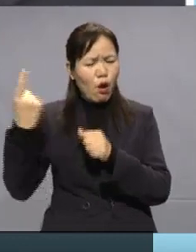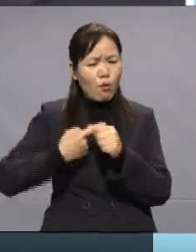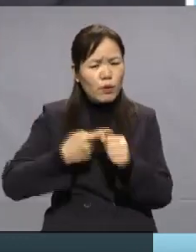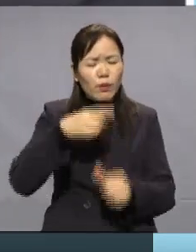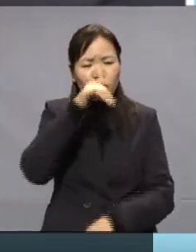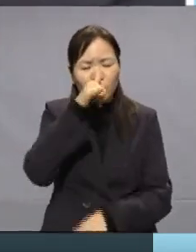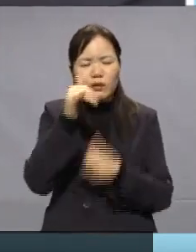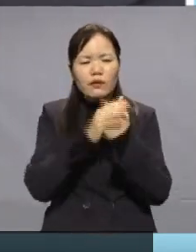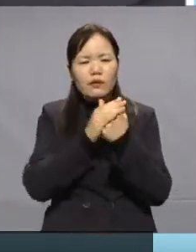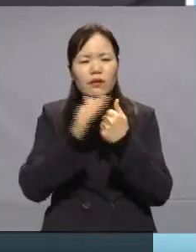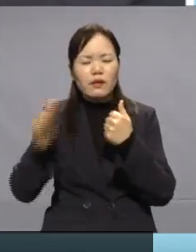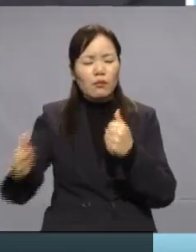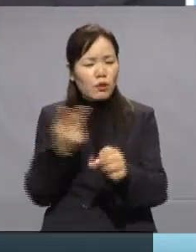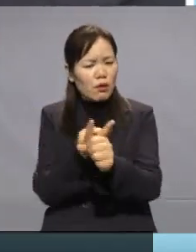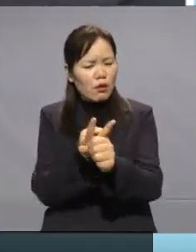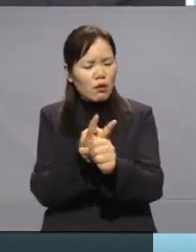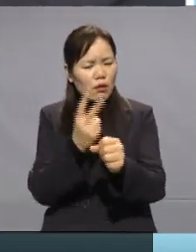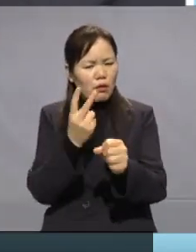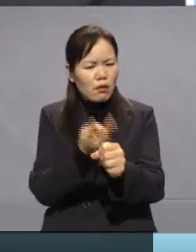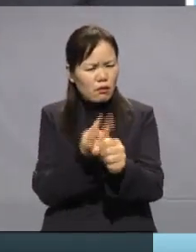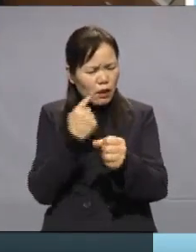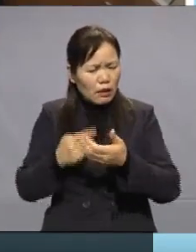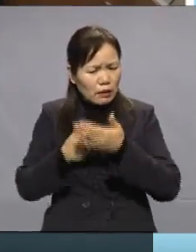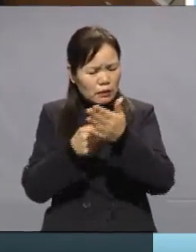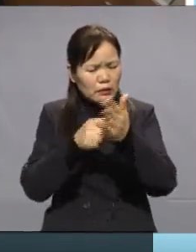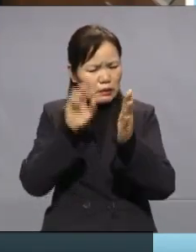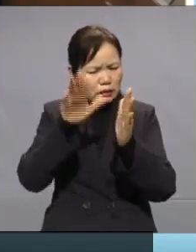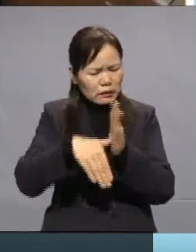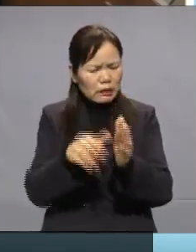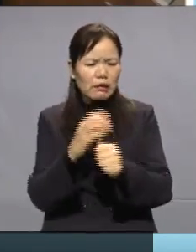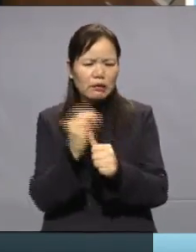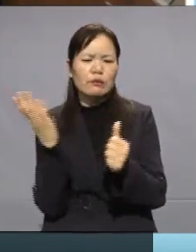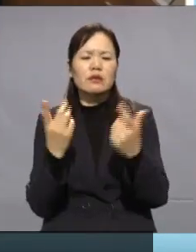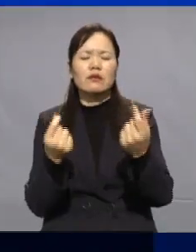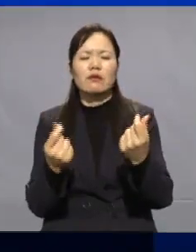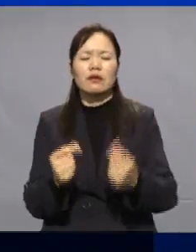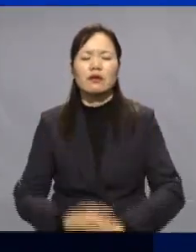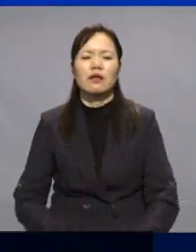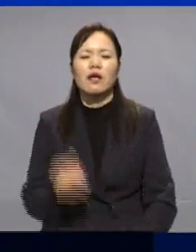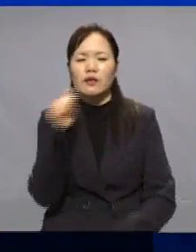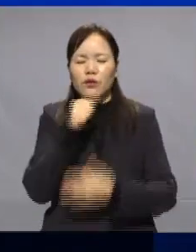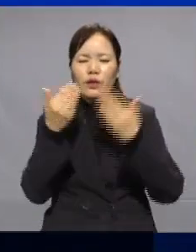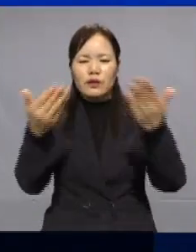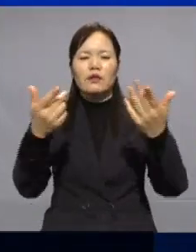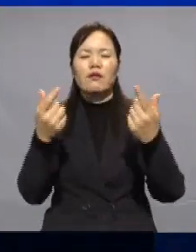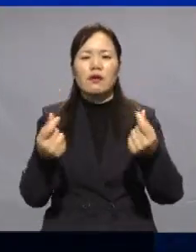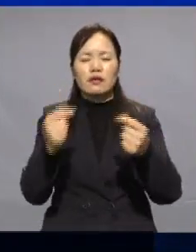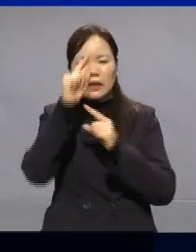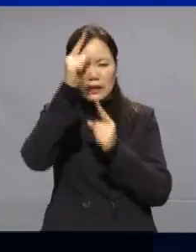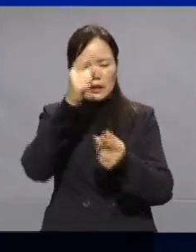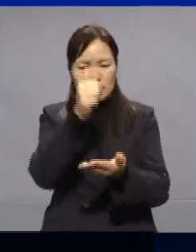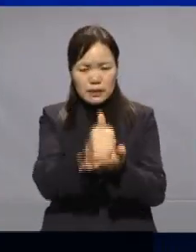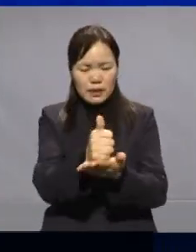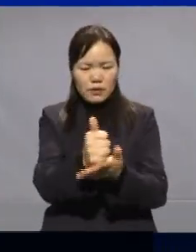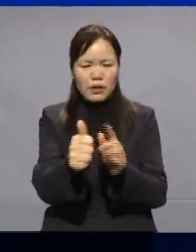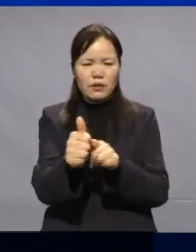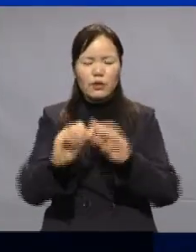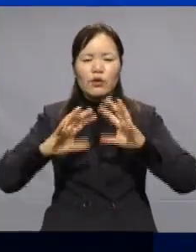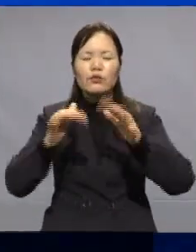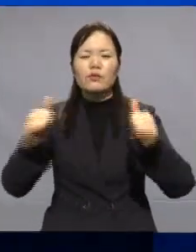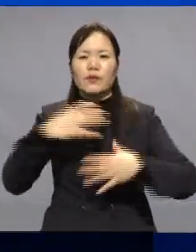때문에 타임을 실기한 것이 아닌가 하는 생각도 듭니다 아까 소개해 드렸듯이 이상민 장관도